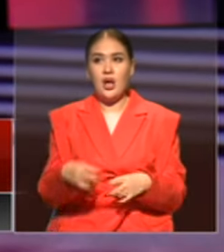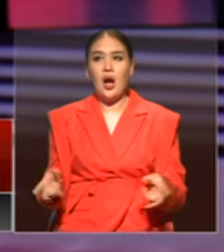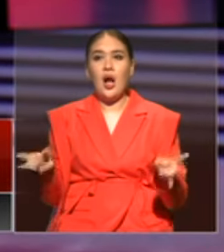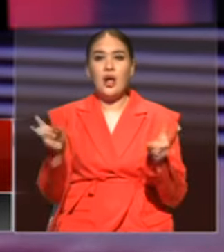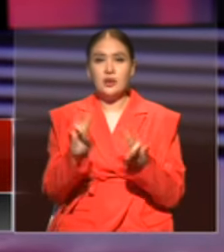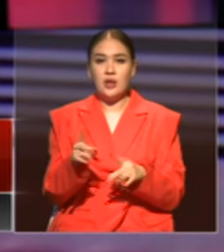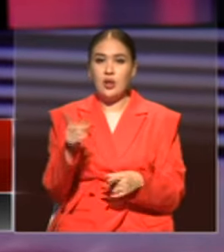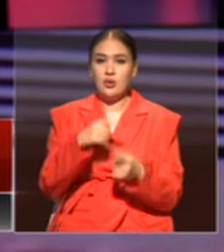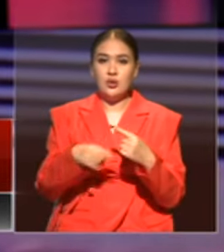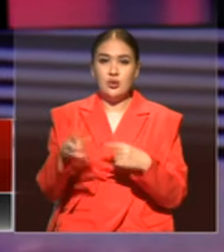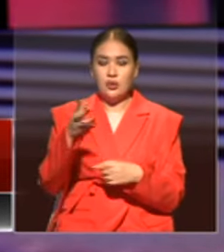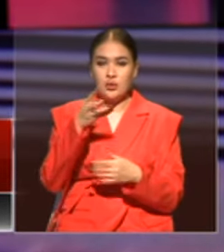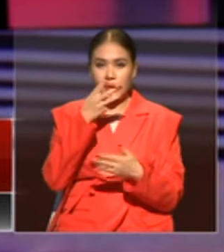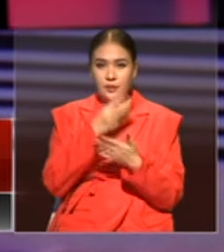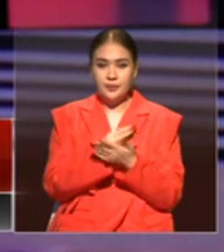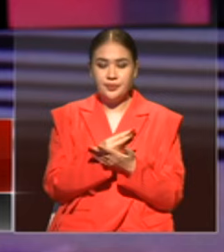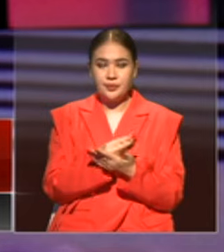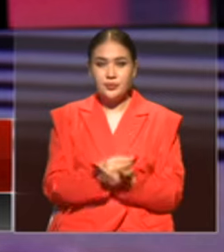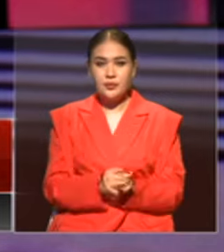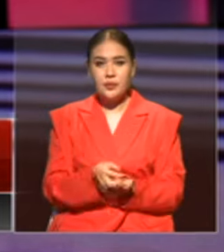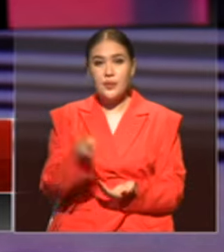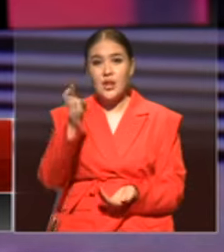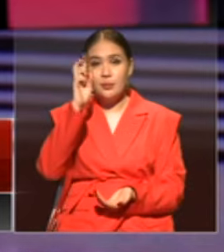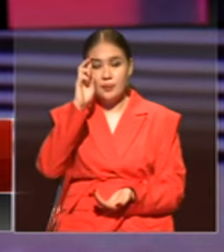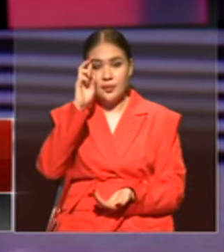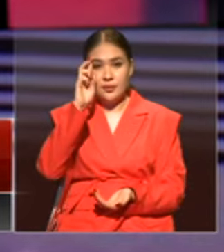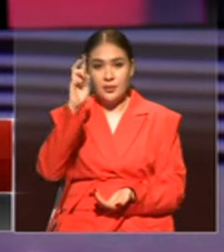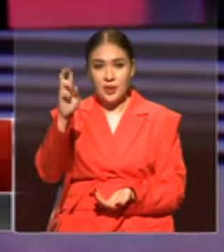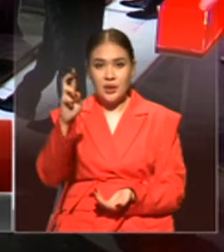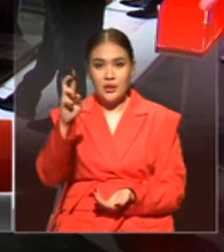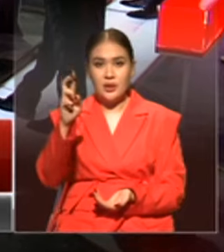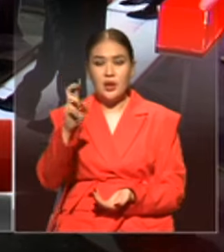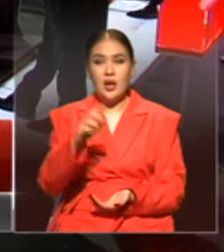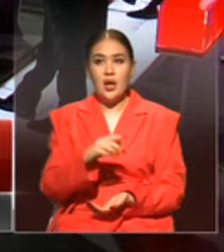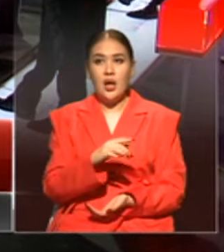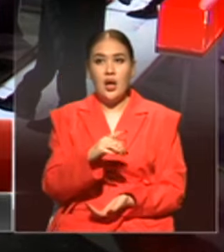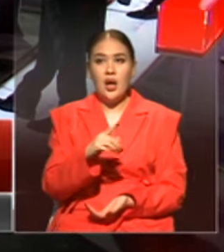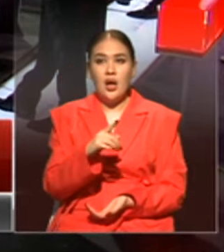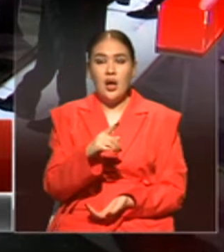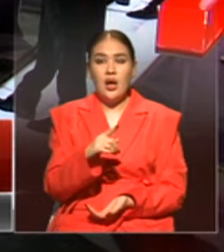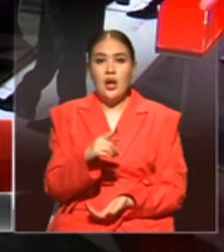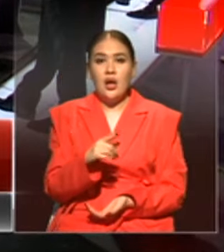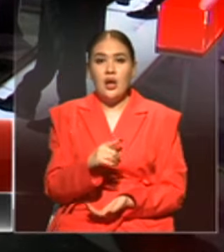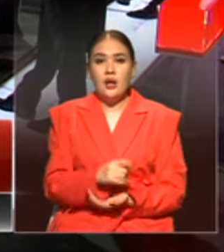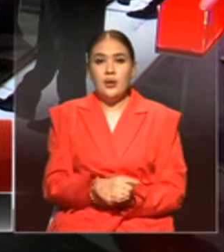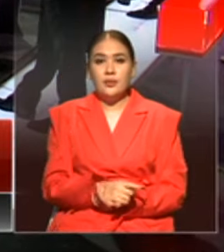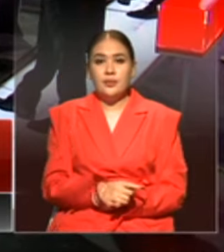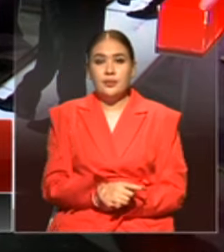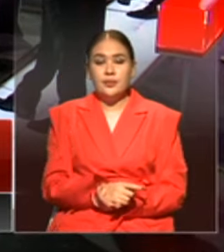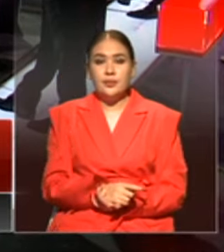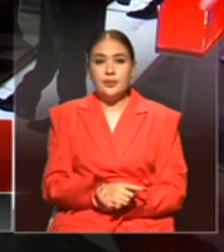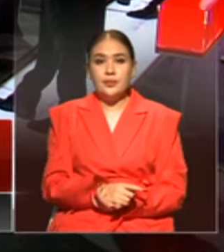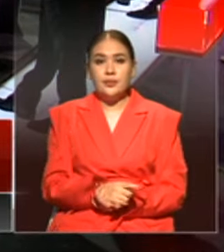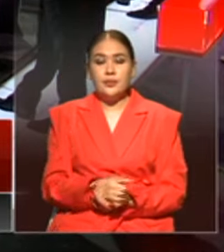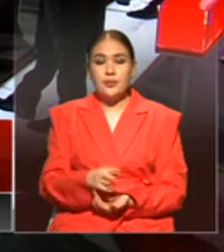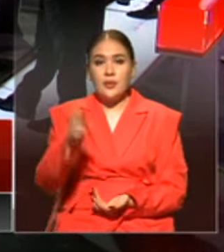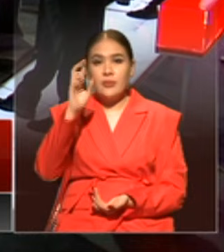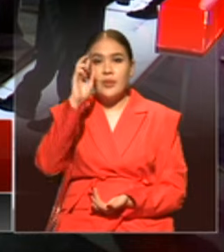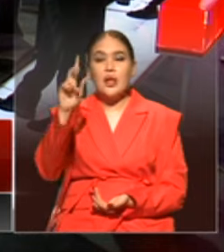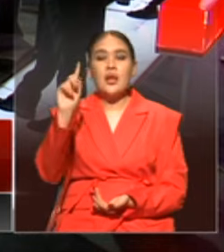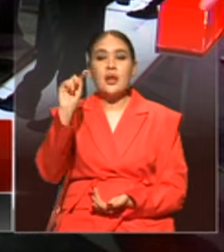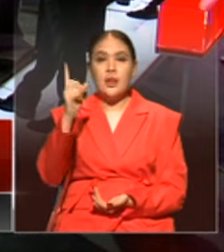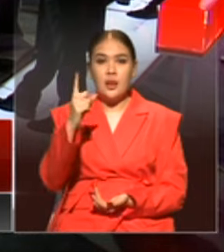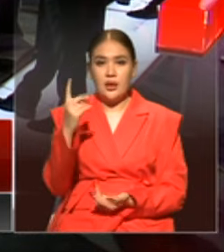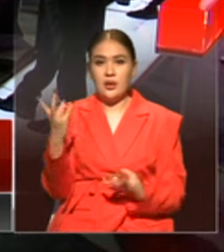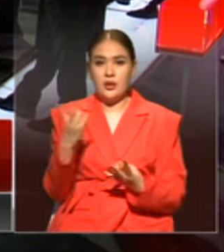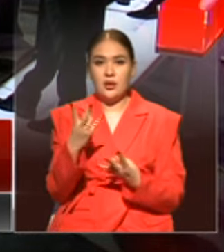қарай. Бос жерде мемлекет деген де бар ғой. Ерболат мырза, кешірім сұраймын. Мемлекет болғанда мемлекет неге осымен айналысу